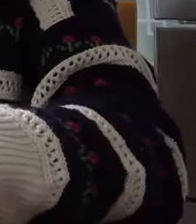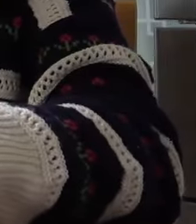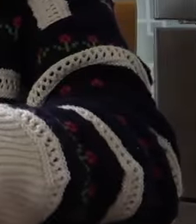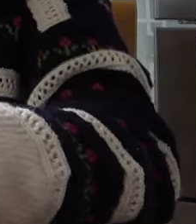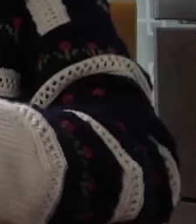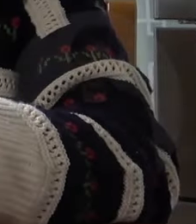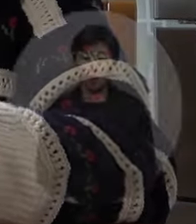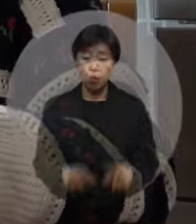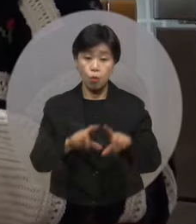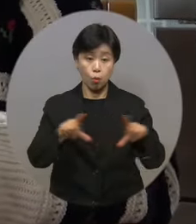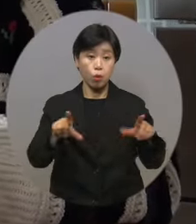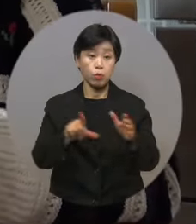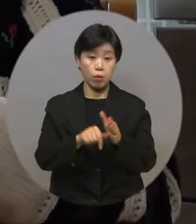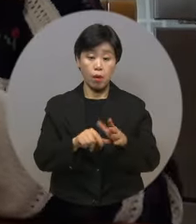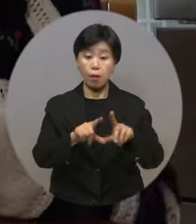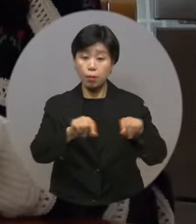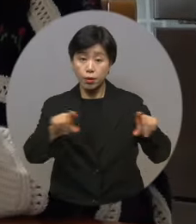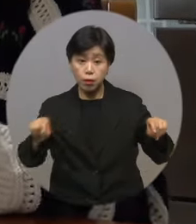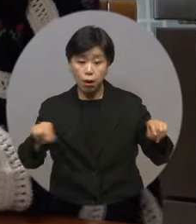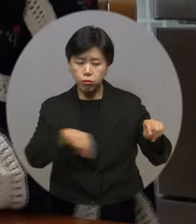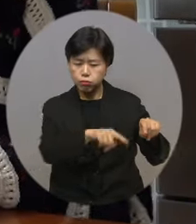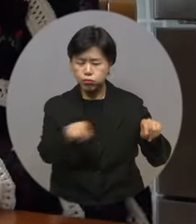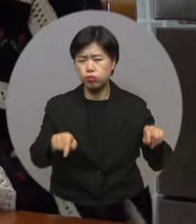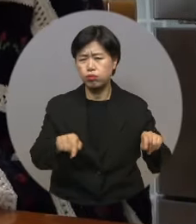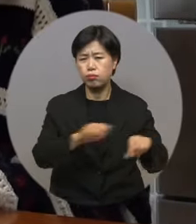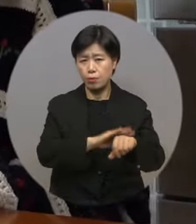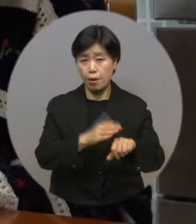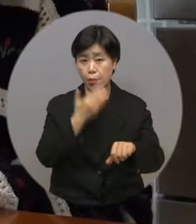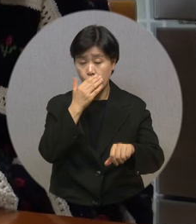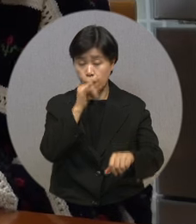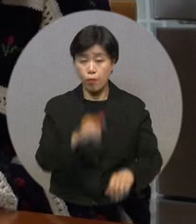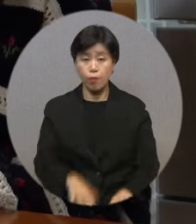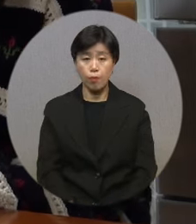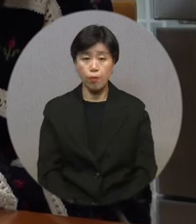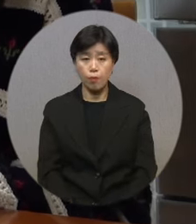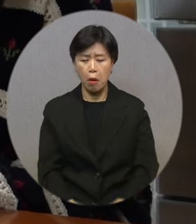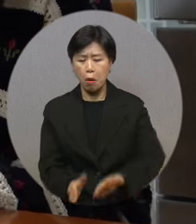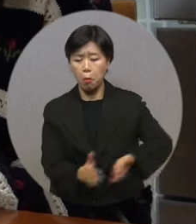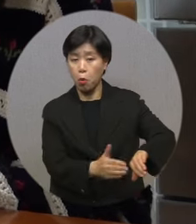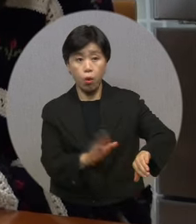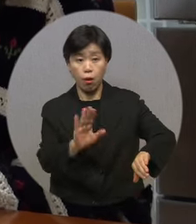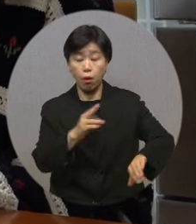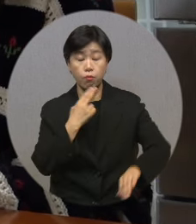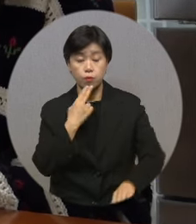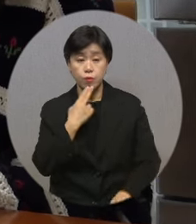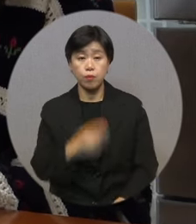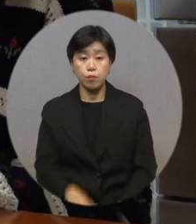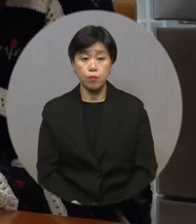저는 한식이 없다 보니까 어렸을 때부터 꾸준히